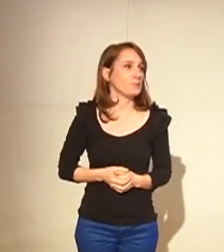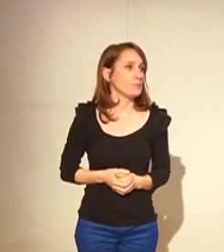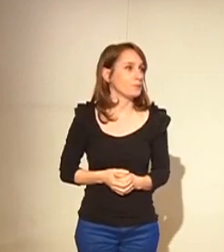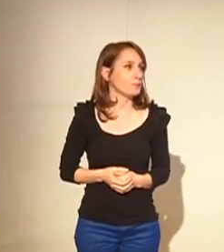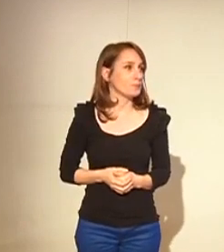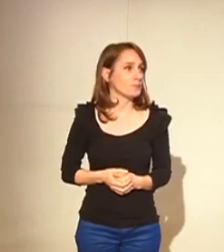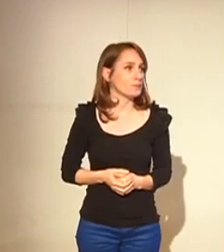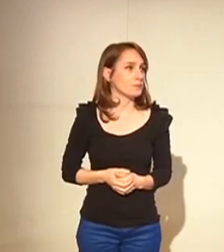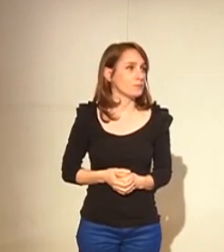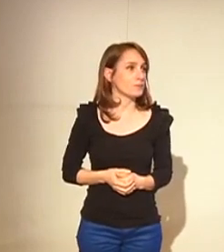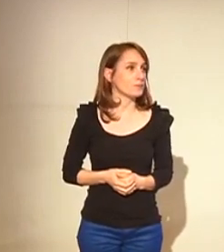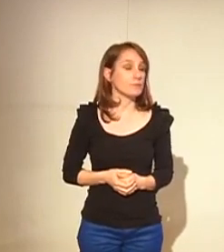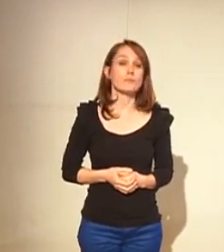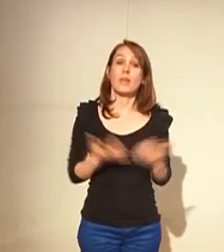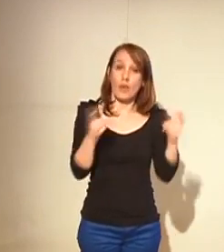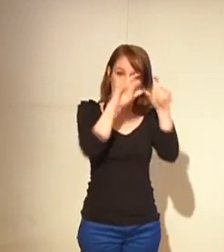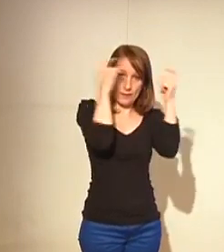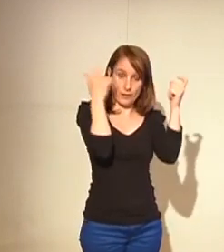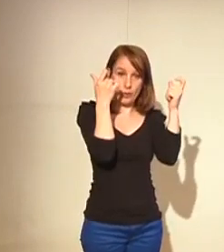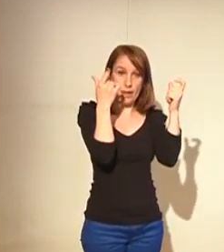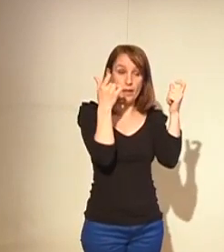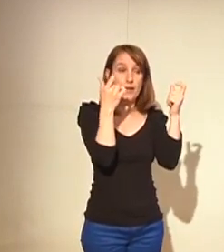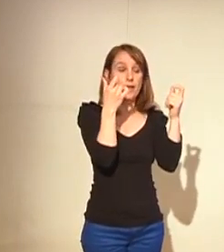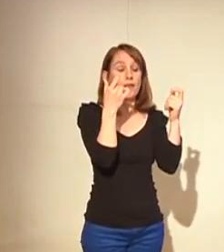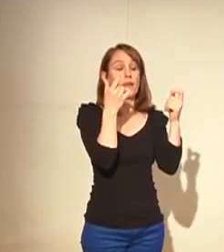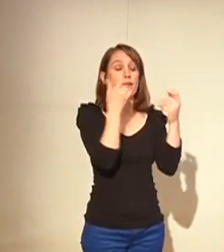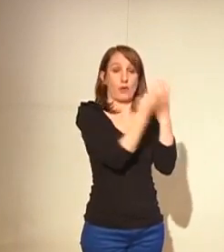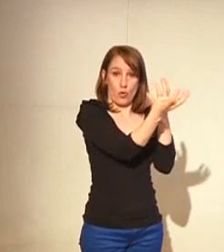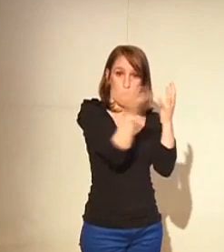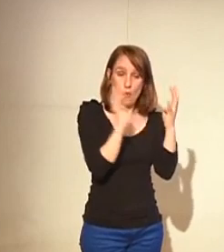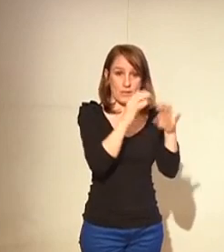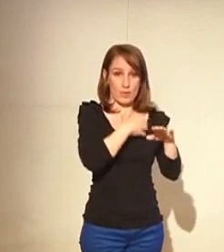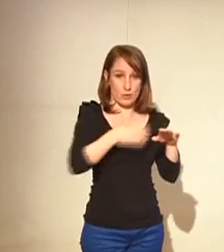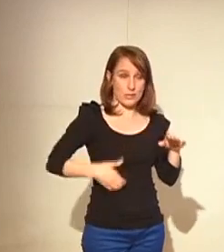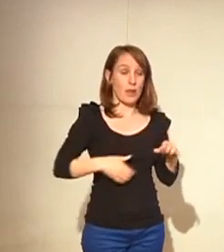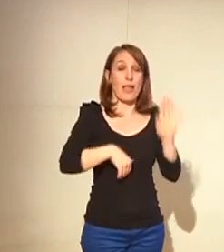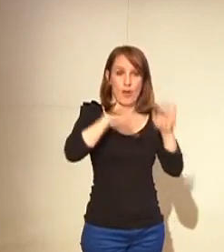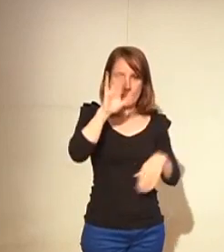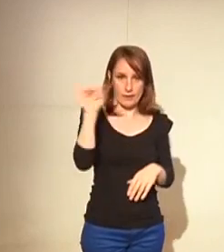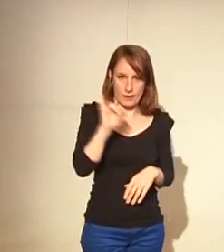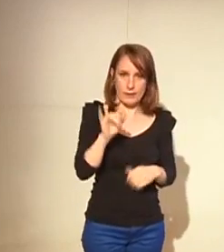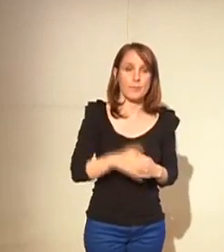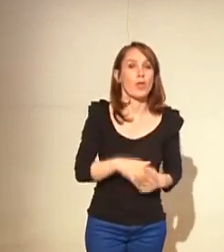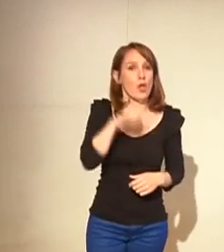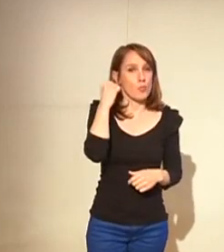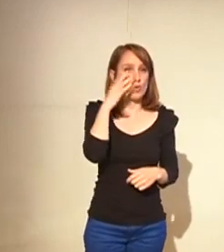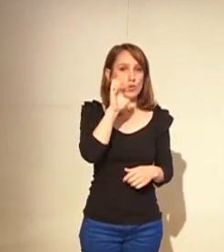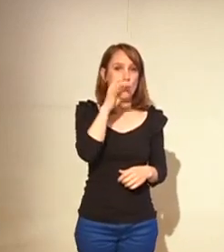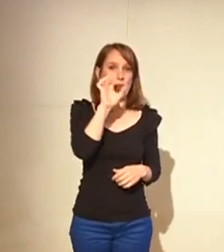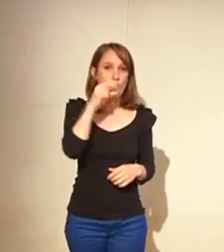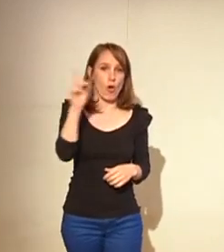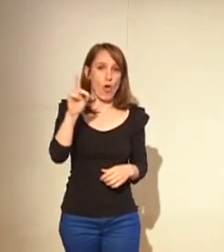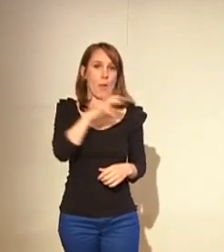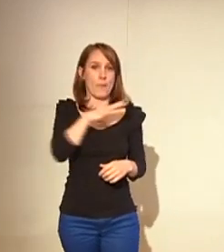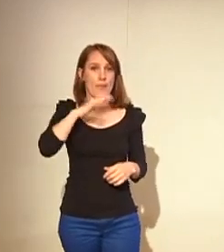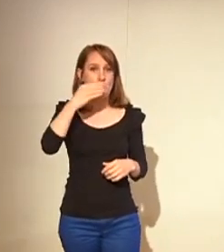d'usagers alors pour les titulaires pour le conseil municipal nous avons comme candidat Monsieur Bertrand madame